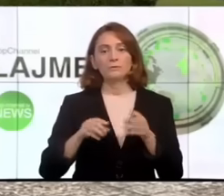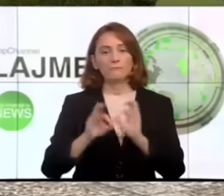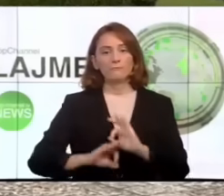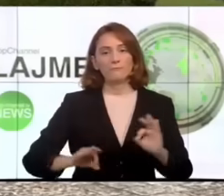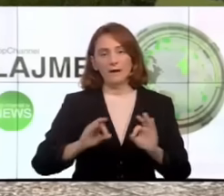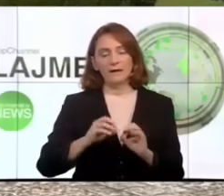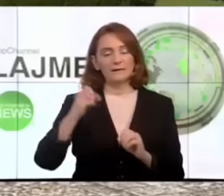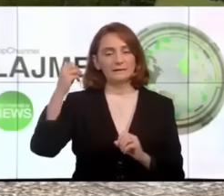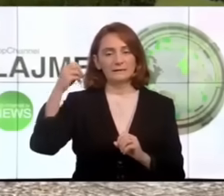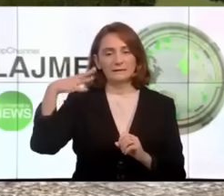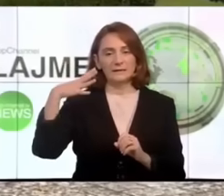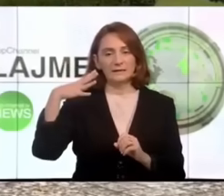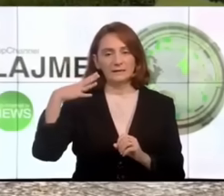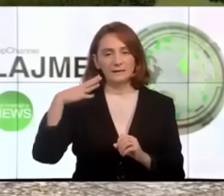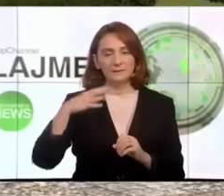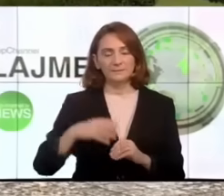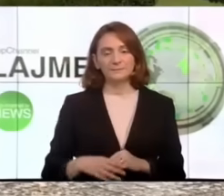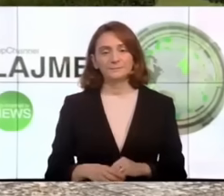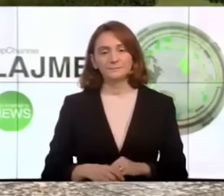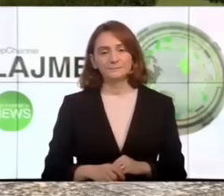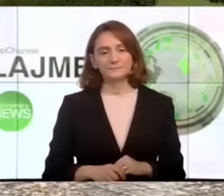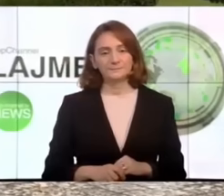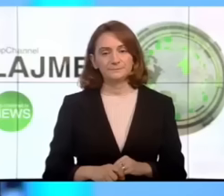errësirë banorët dhe turistët.